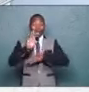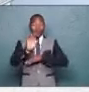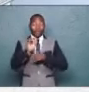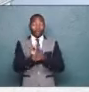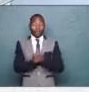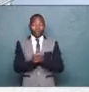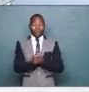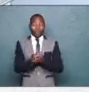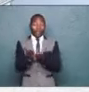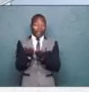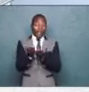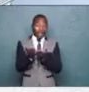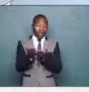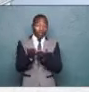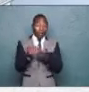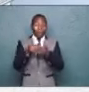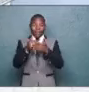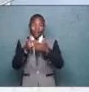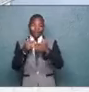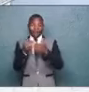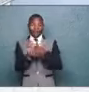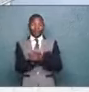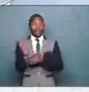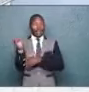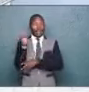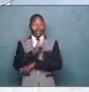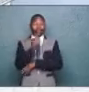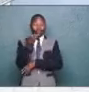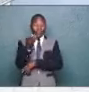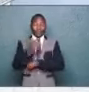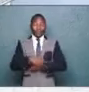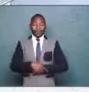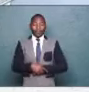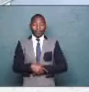zanu zalandiridwa pasanafike tsiku lomweli.